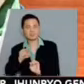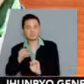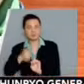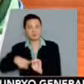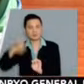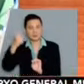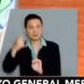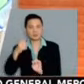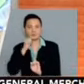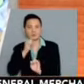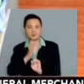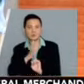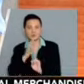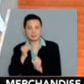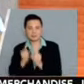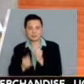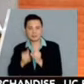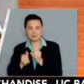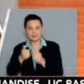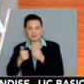sports hirit ni Von Aquino.